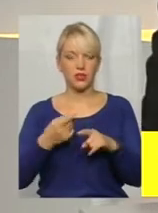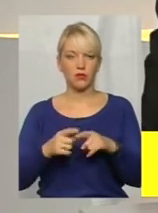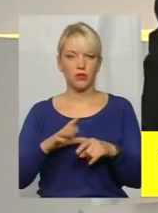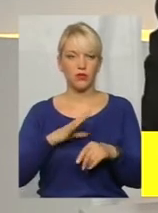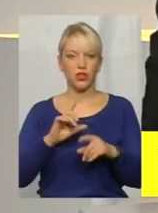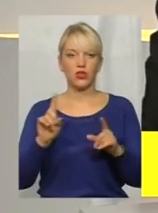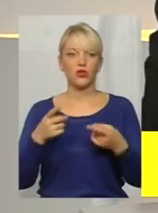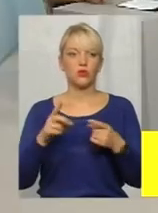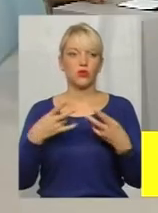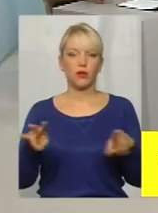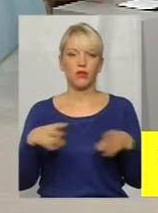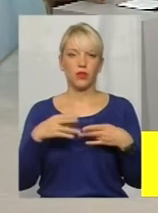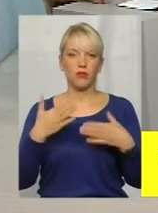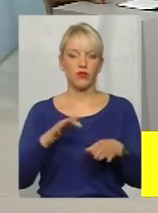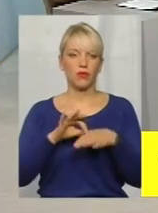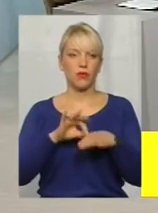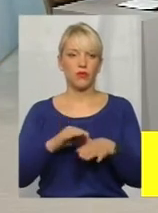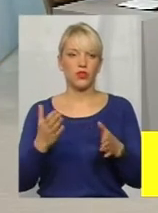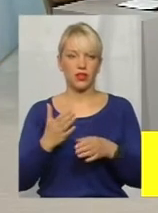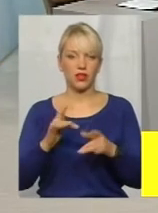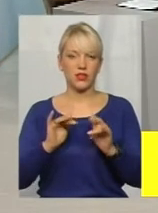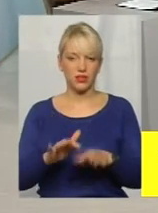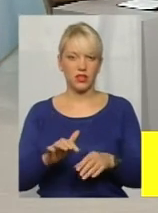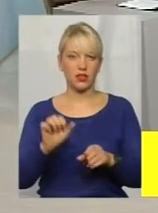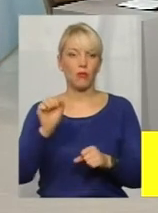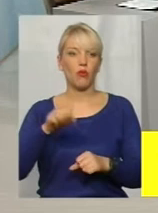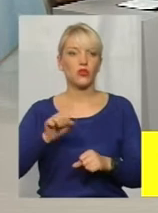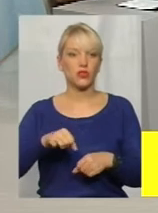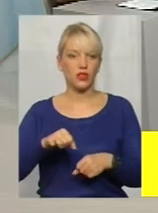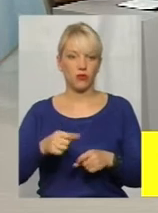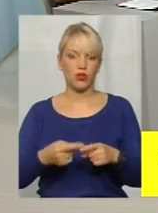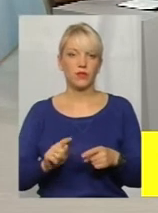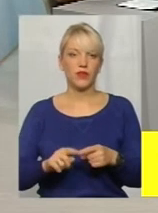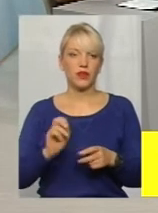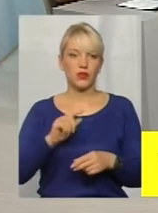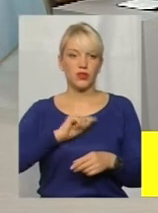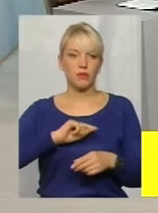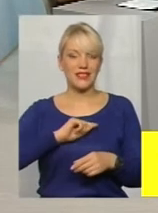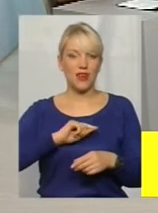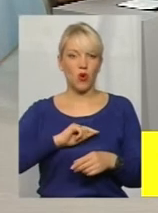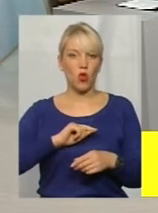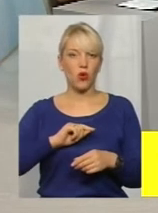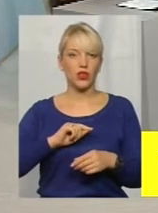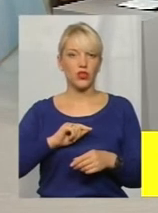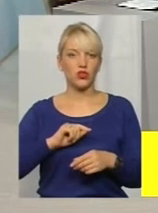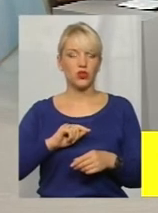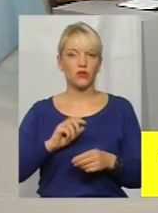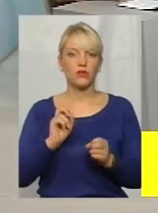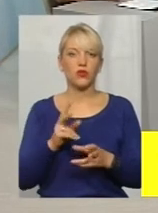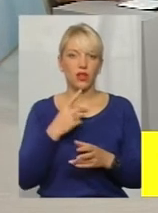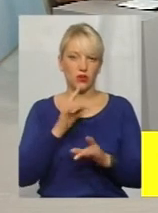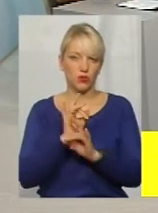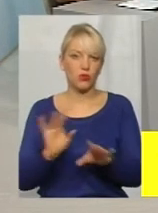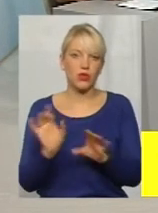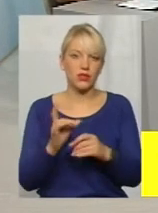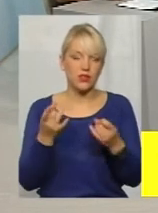не потрібно вже проводити якісь дії. Можливо, якось психологічно, Ну, хоча б